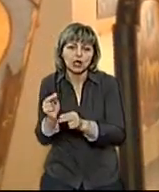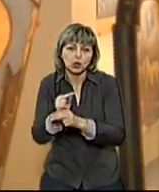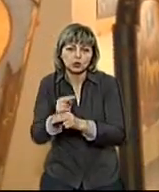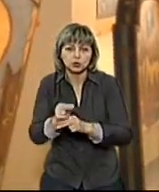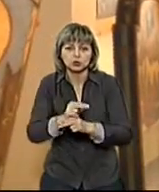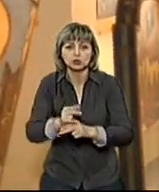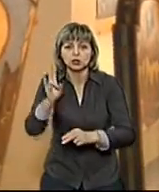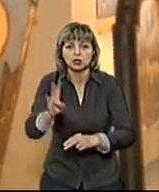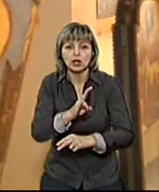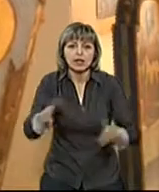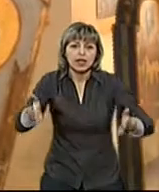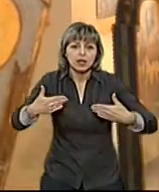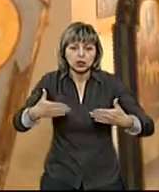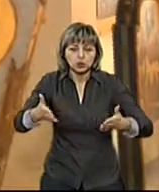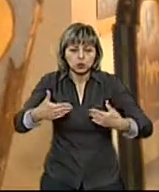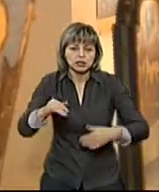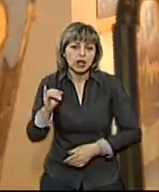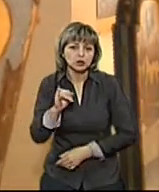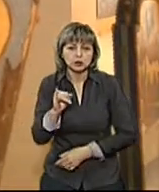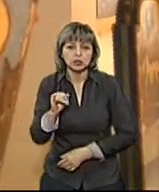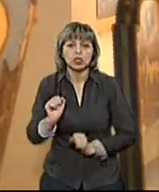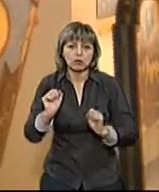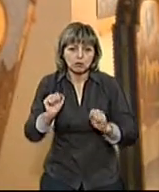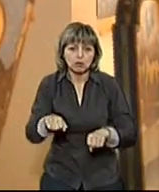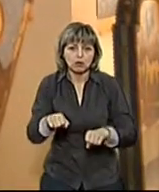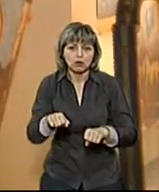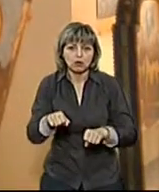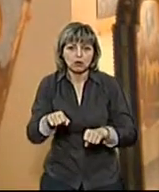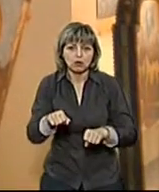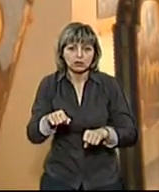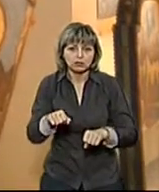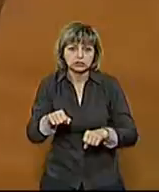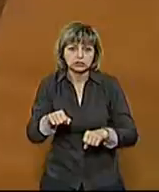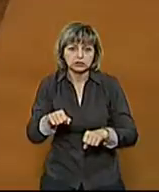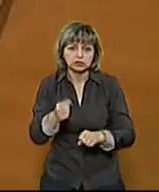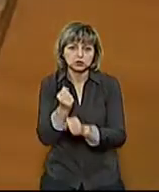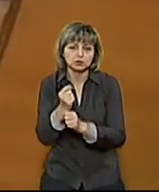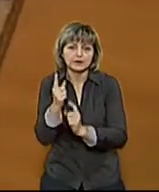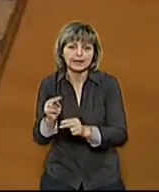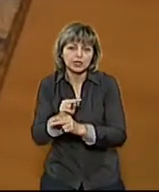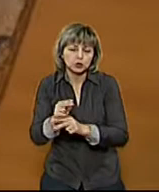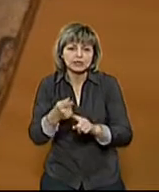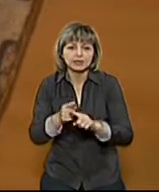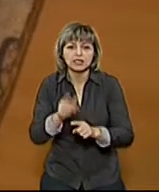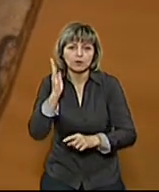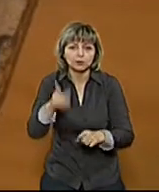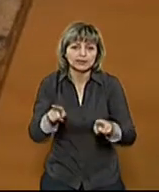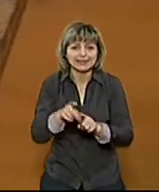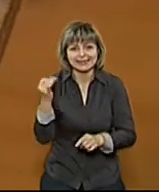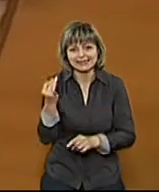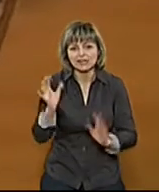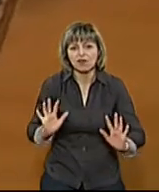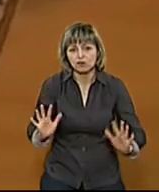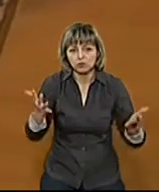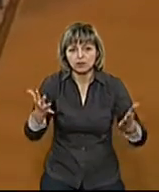іконостасу цього Вощатинського. От, і можемо вмістити її властиво в ту реконструкцію. І це буде такий теж цікавий момент,